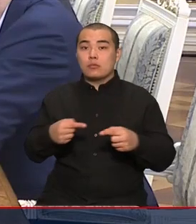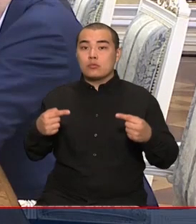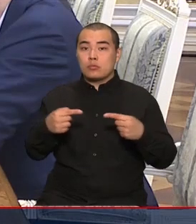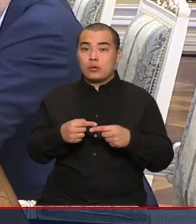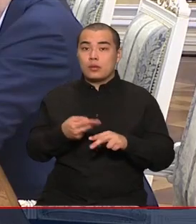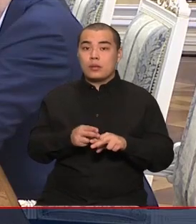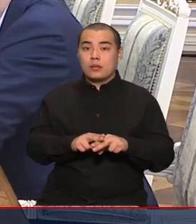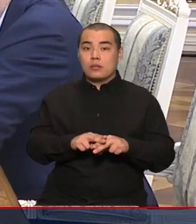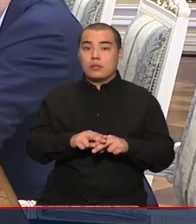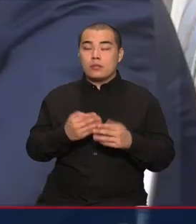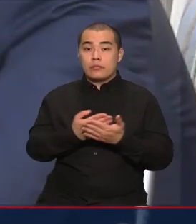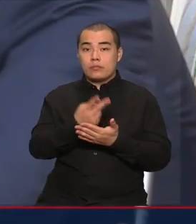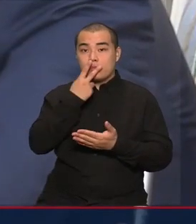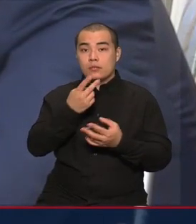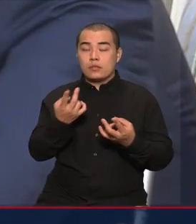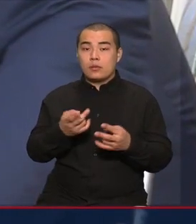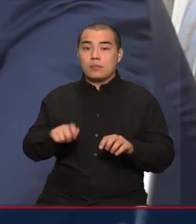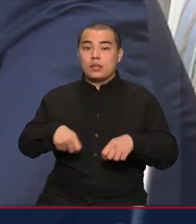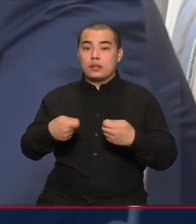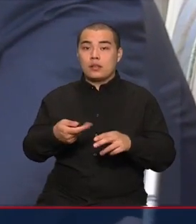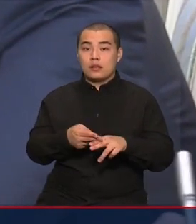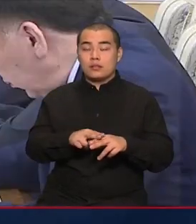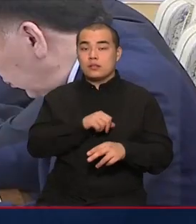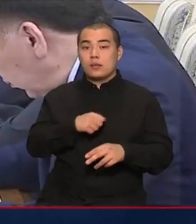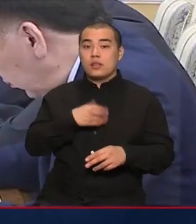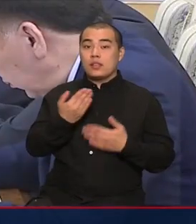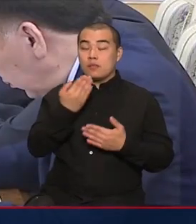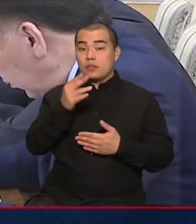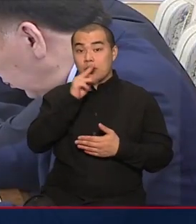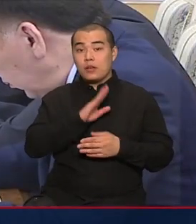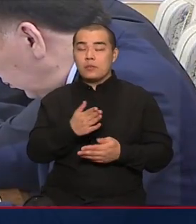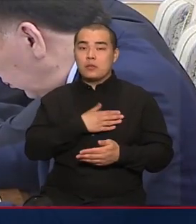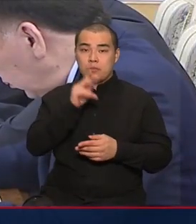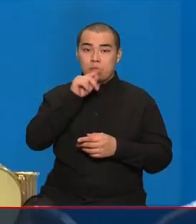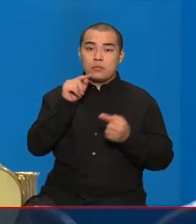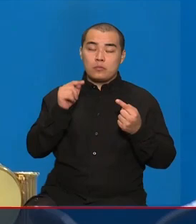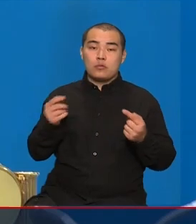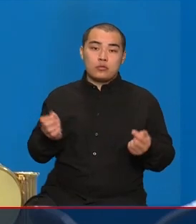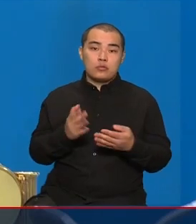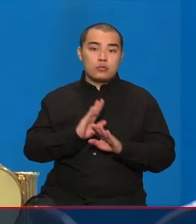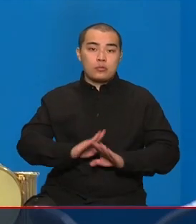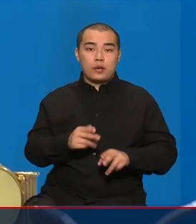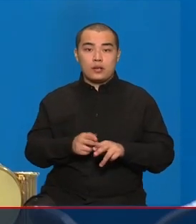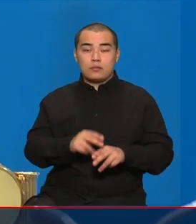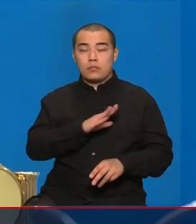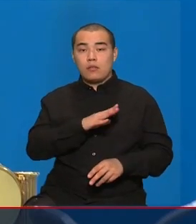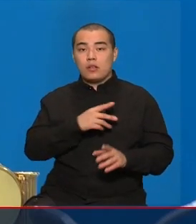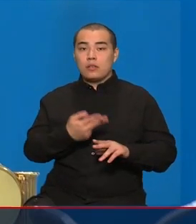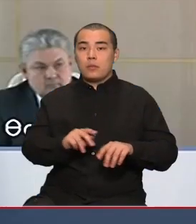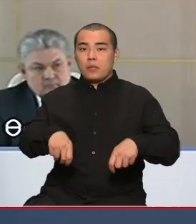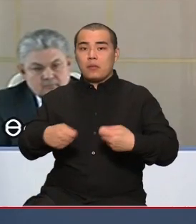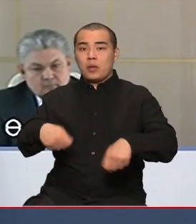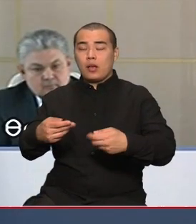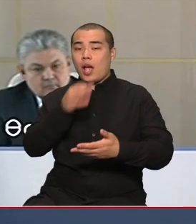мәлімет беріп отыруға тиіс. Біздегі жүйе сен тимесең, мен тиме бадырақ көз, ауырдың үсті жеңілдің астымен ептеп өтіп,